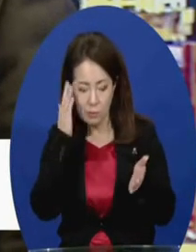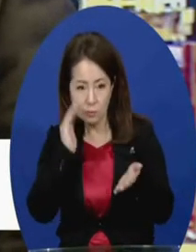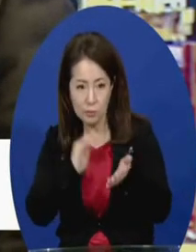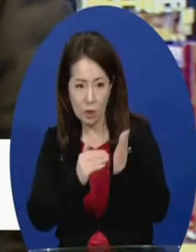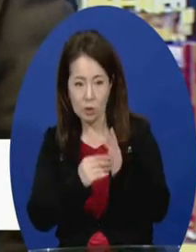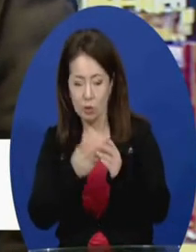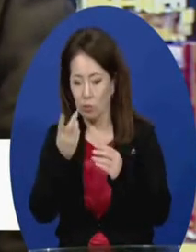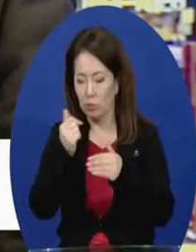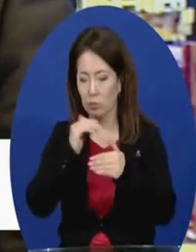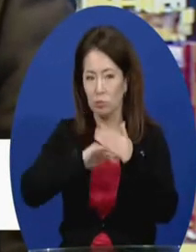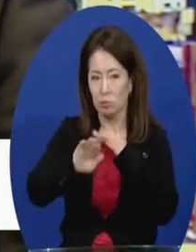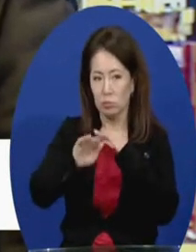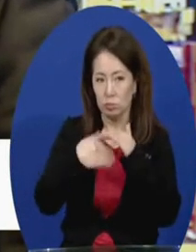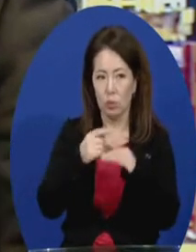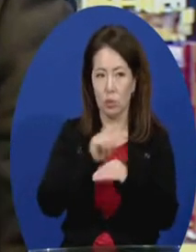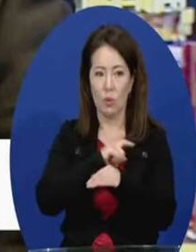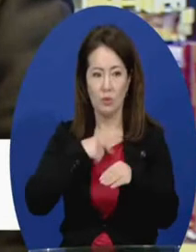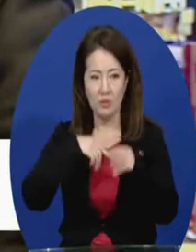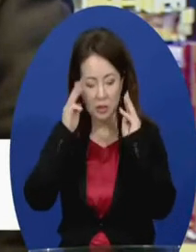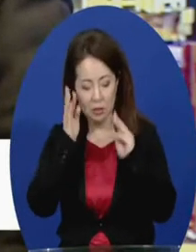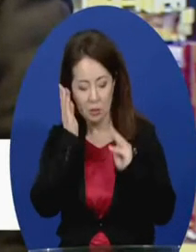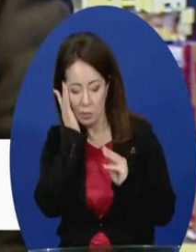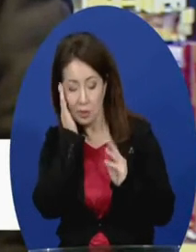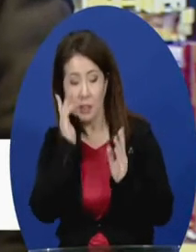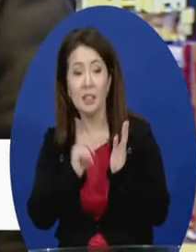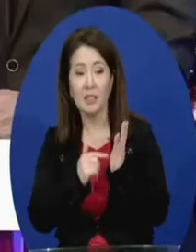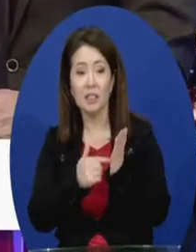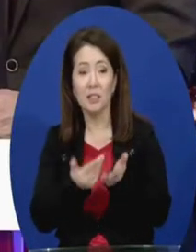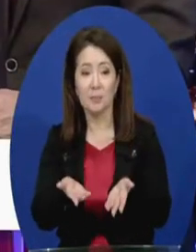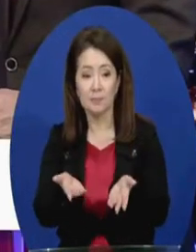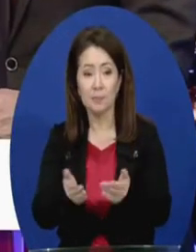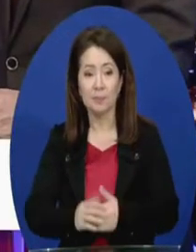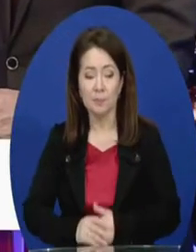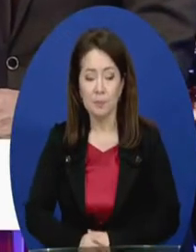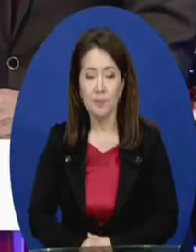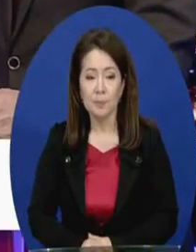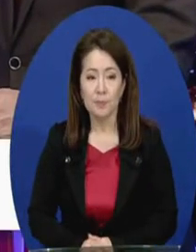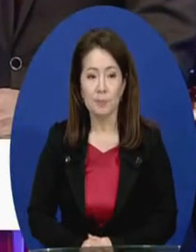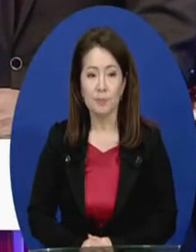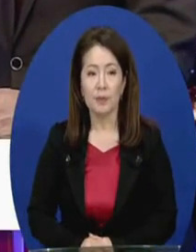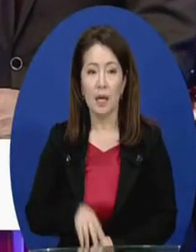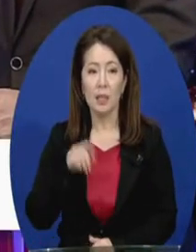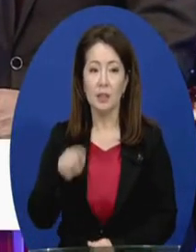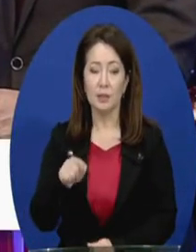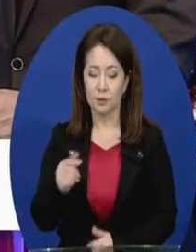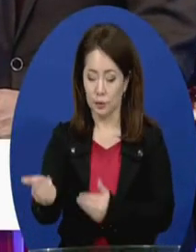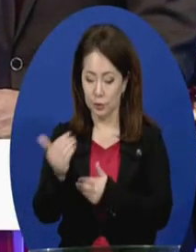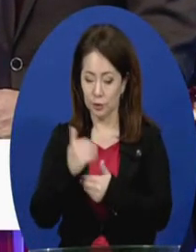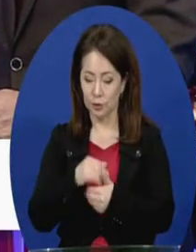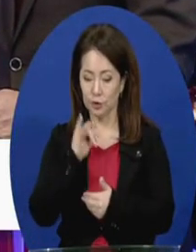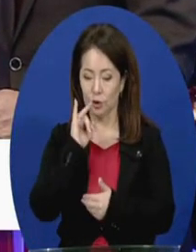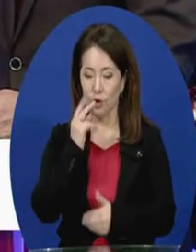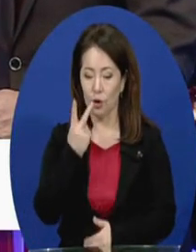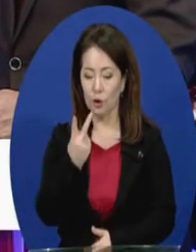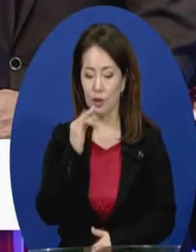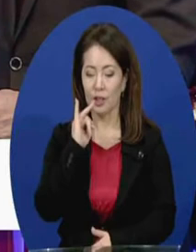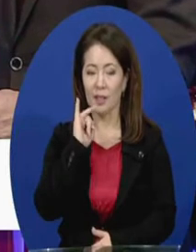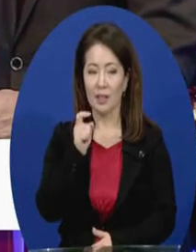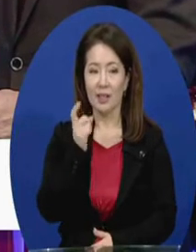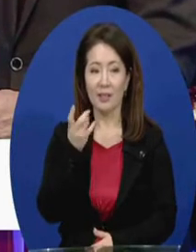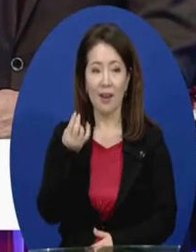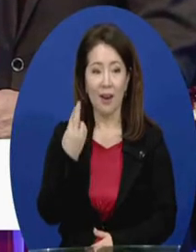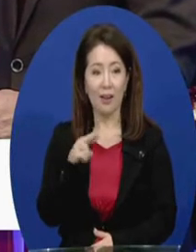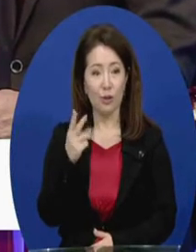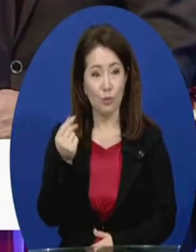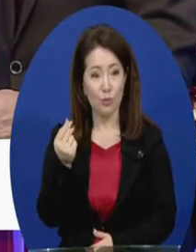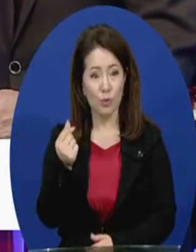тооцож шилжүүлэг болон бусад хувийн шийдвэрүүд бол гарах шаардлагатай болно. За энд орж ирсэн 2 их найд 6 2 их